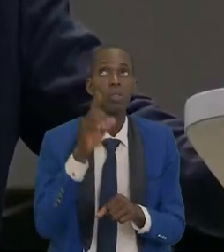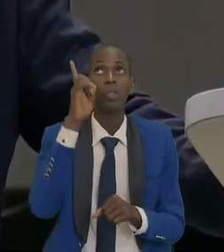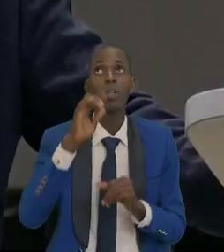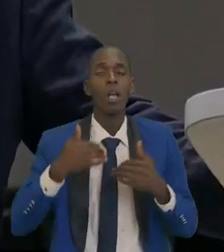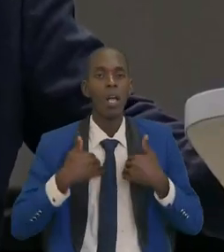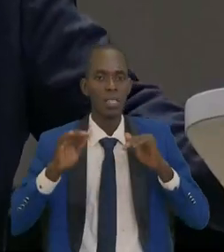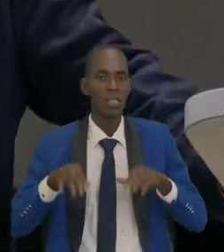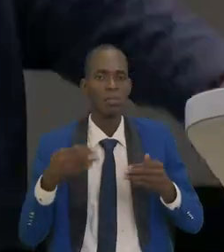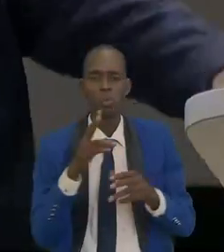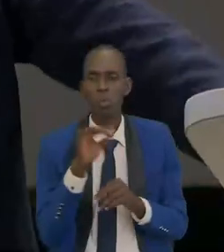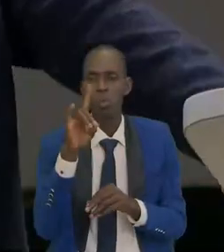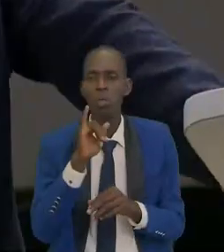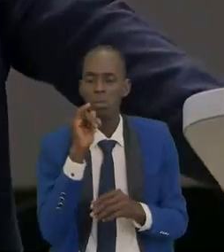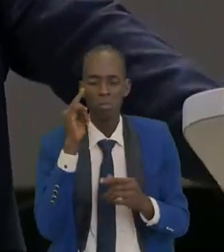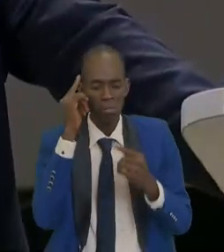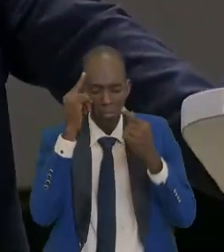Personne ne pense à cela.